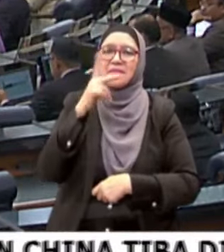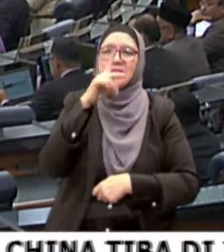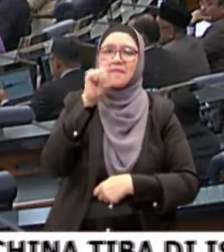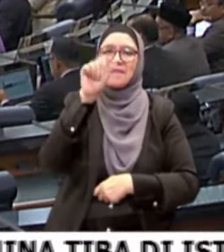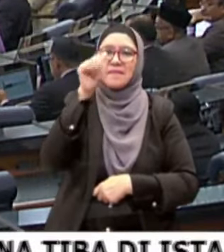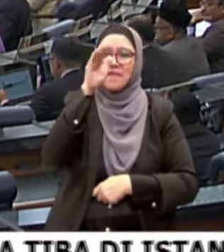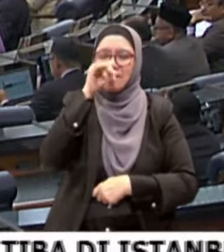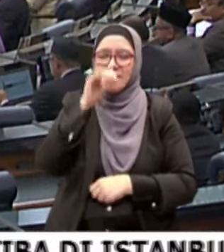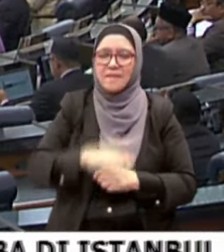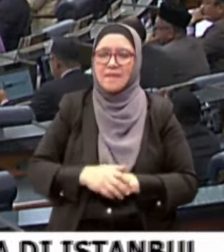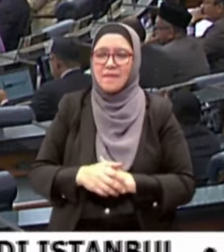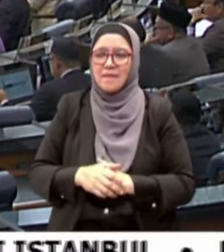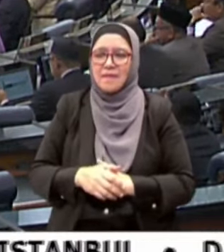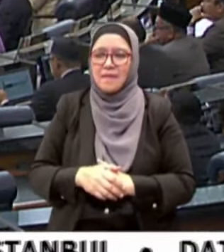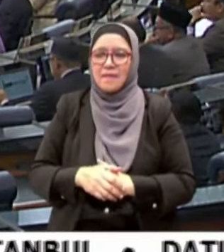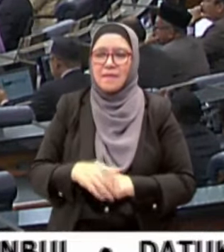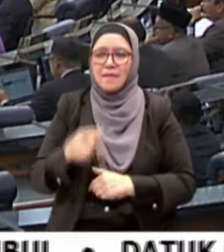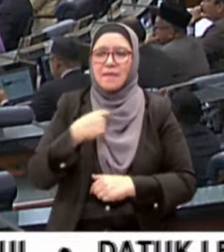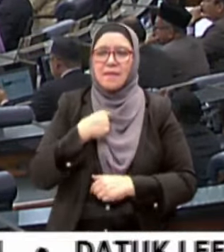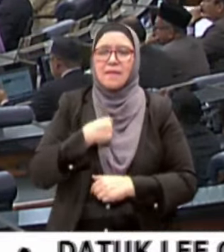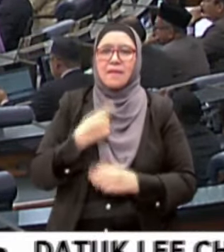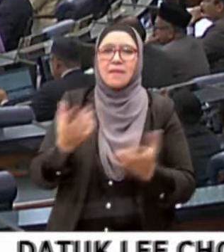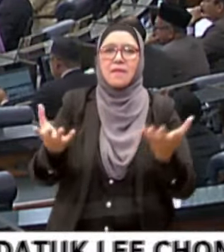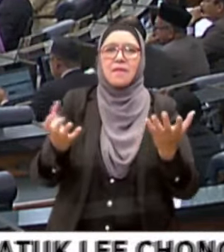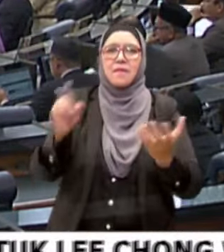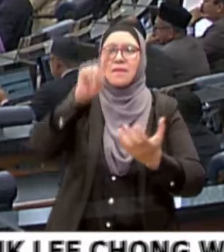Saya ingin bertanyakan